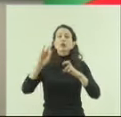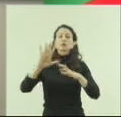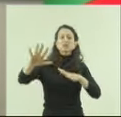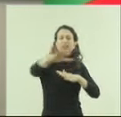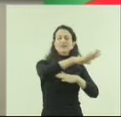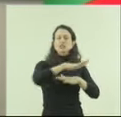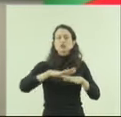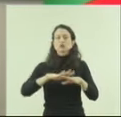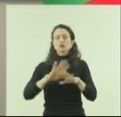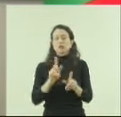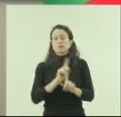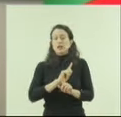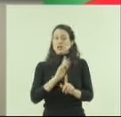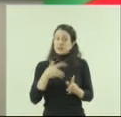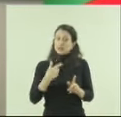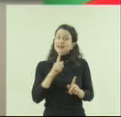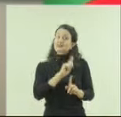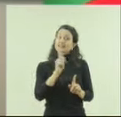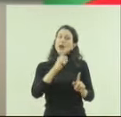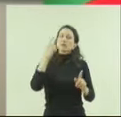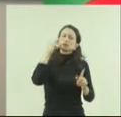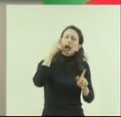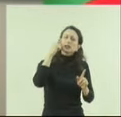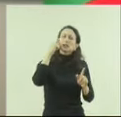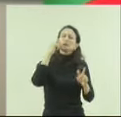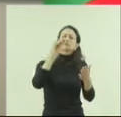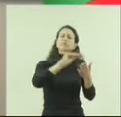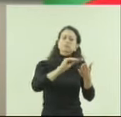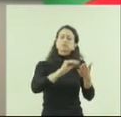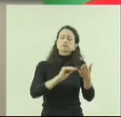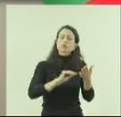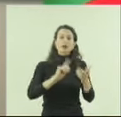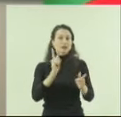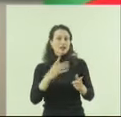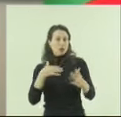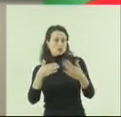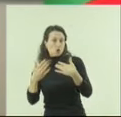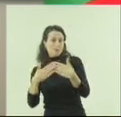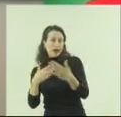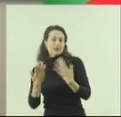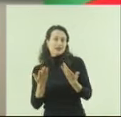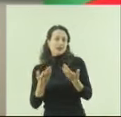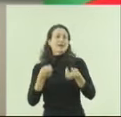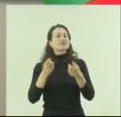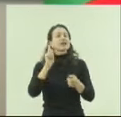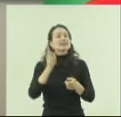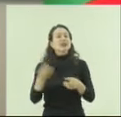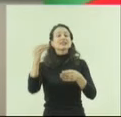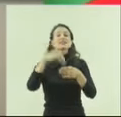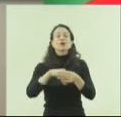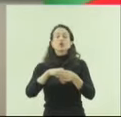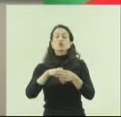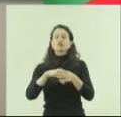И това трябва да бъде в фокуса на вниманието на образованието и на предприемачите, които да започнат да